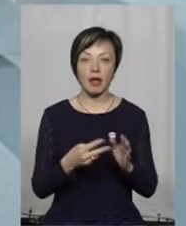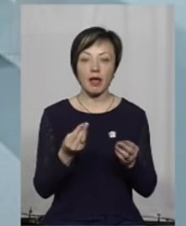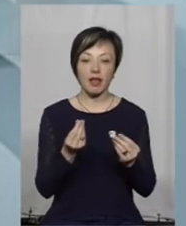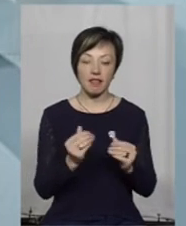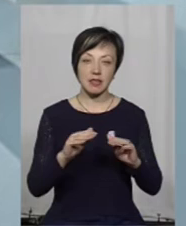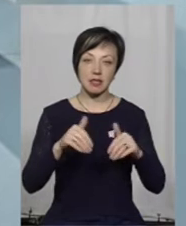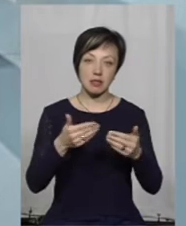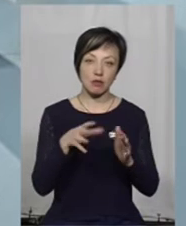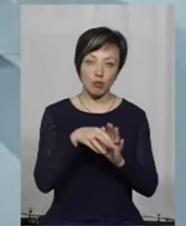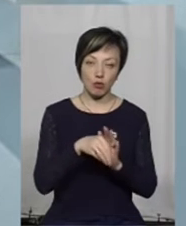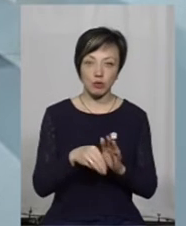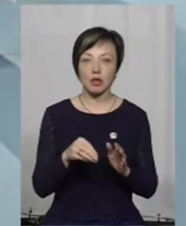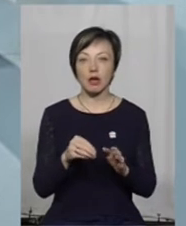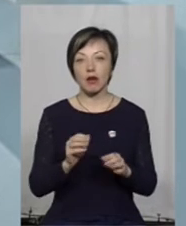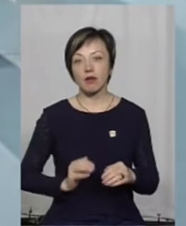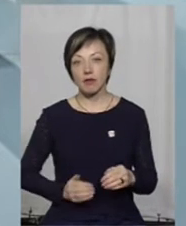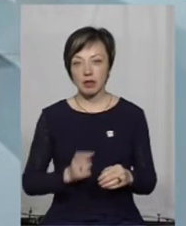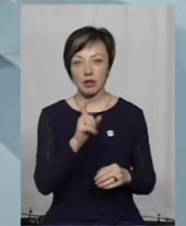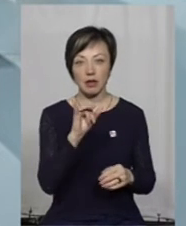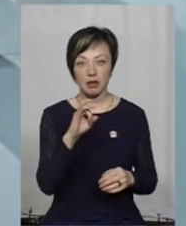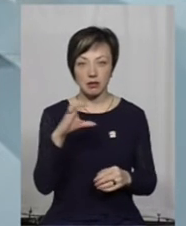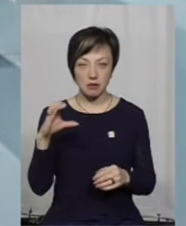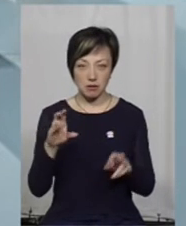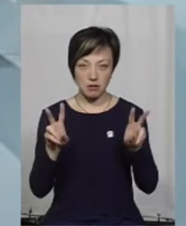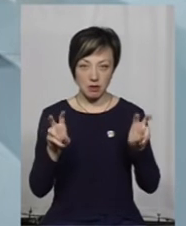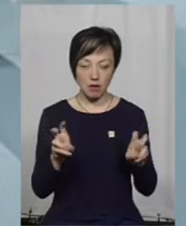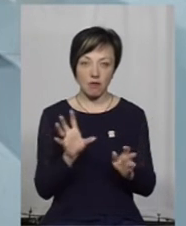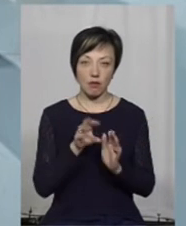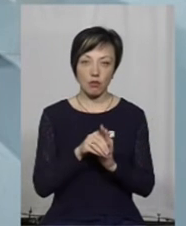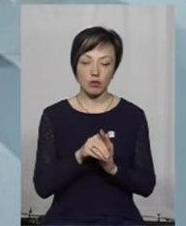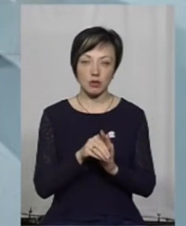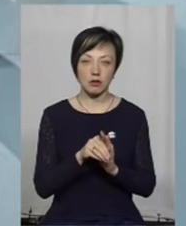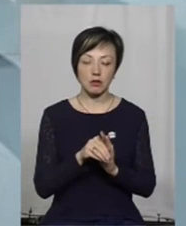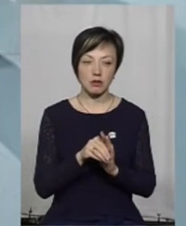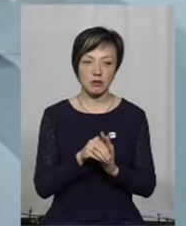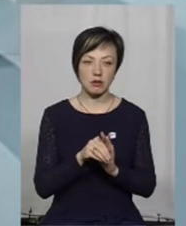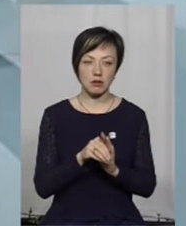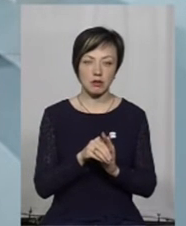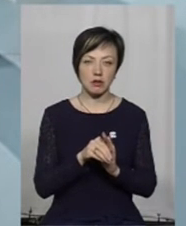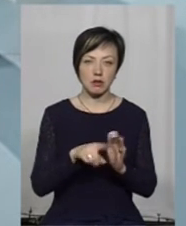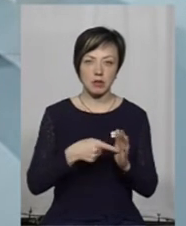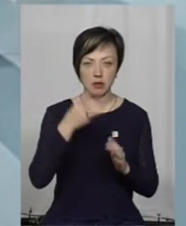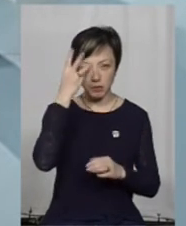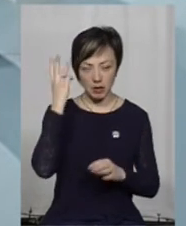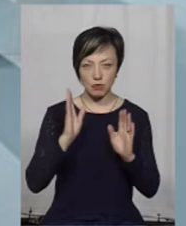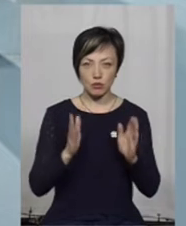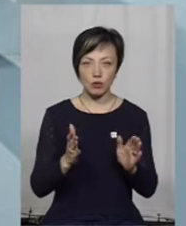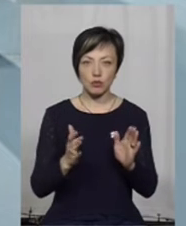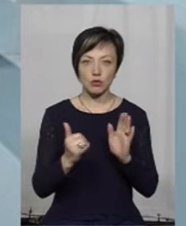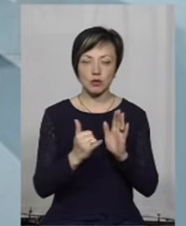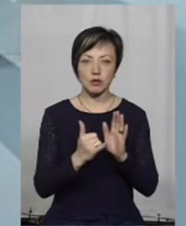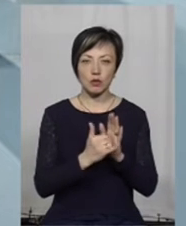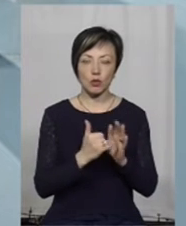інвестиційні пропозиції. Тобто компанія «Герц», яка входить з міста Хмельницький і буде встановити в